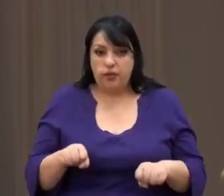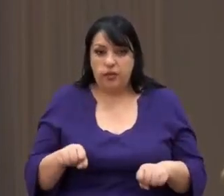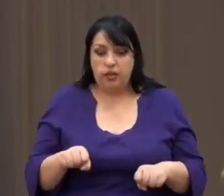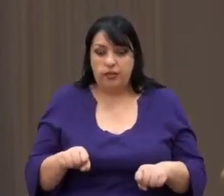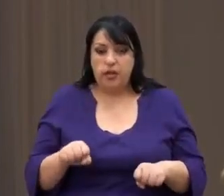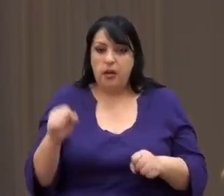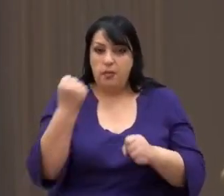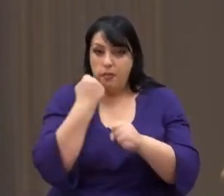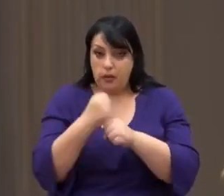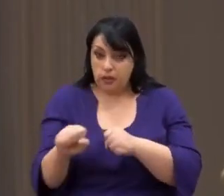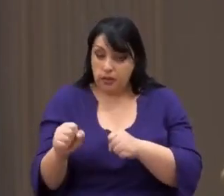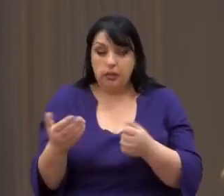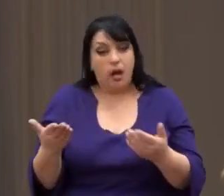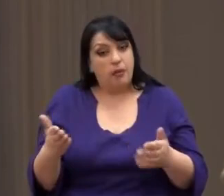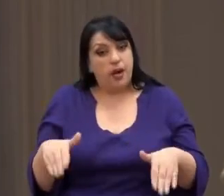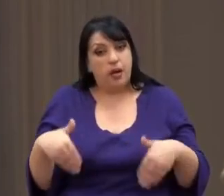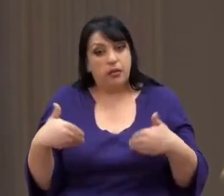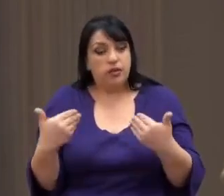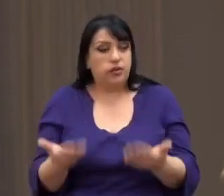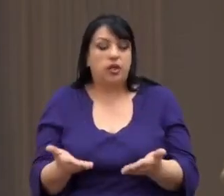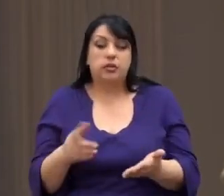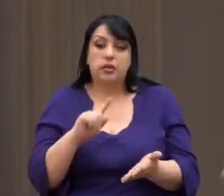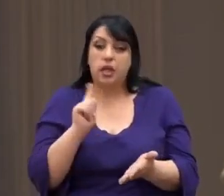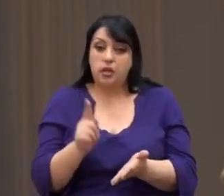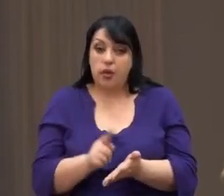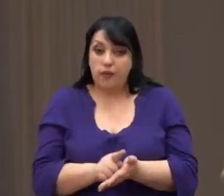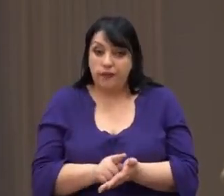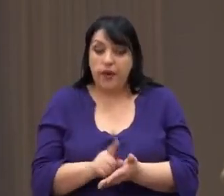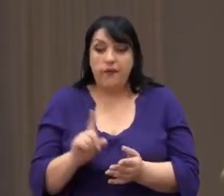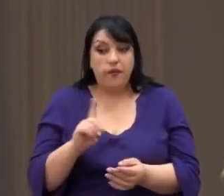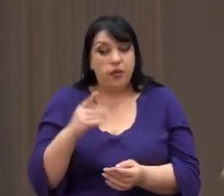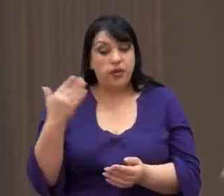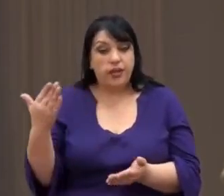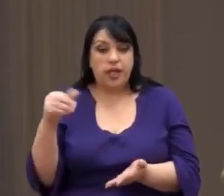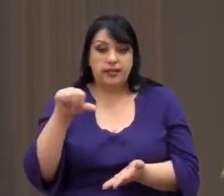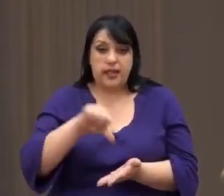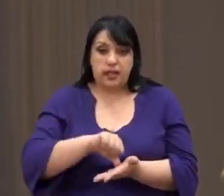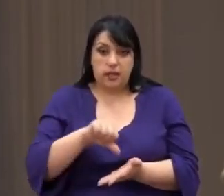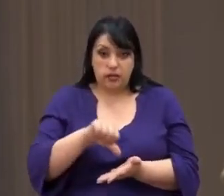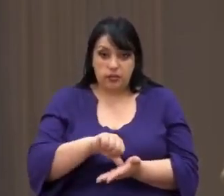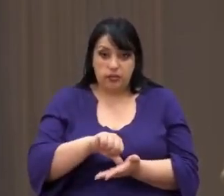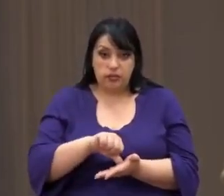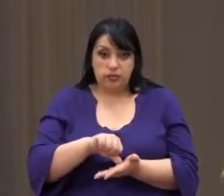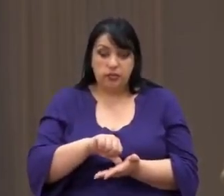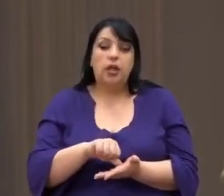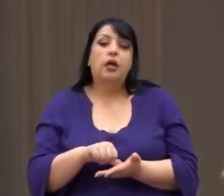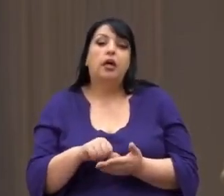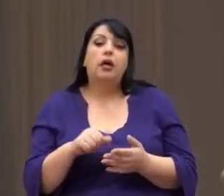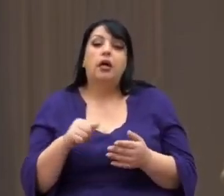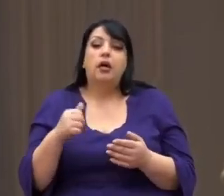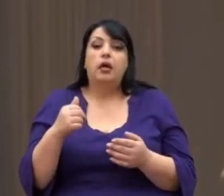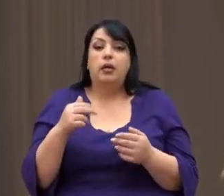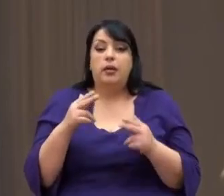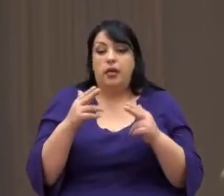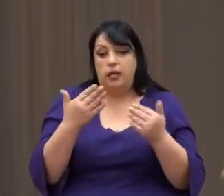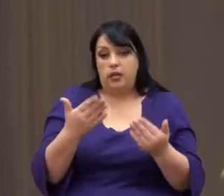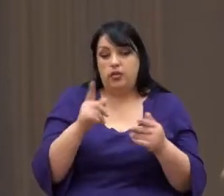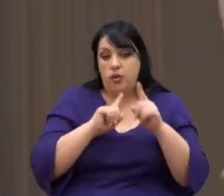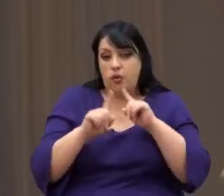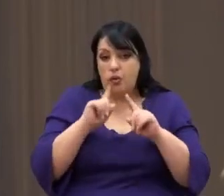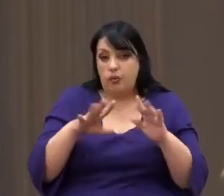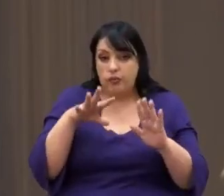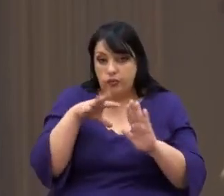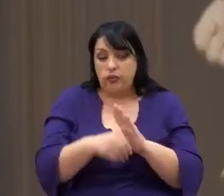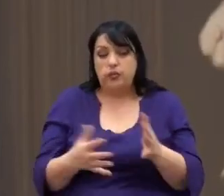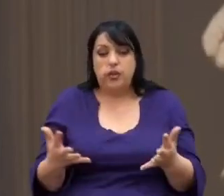պարտադրելով կամ առաջադրելով, որպեսզի իրենց ներկայացուցիչները պարլամենտում ընդունեն այդ օրենքը։